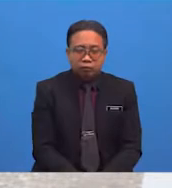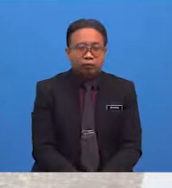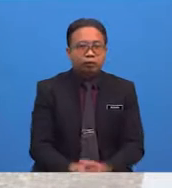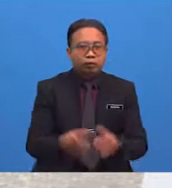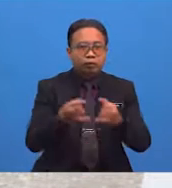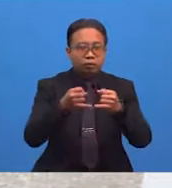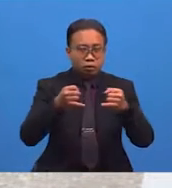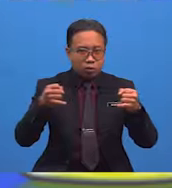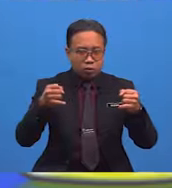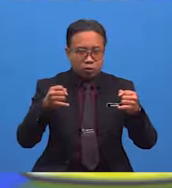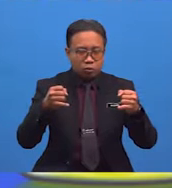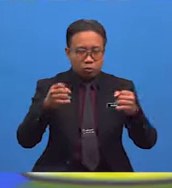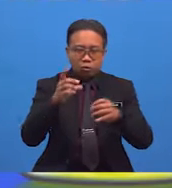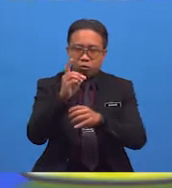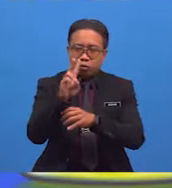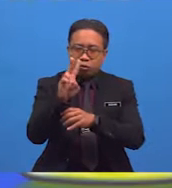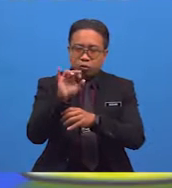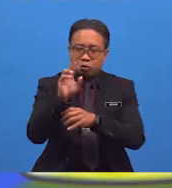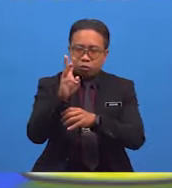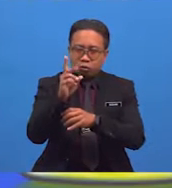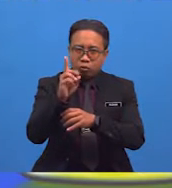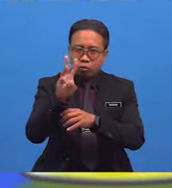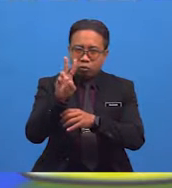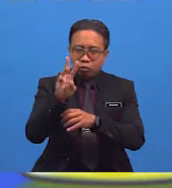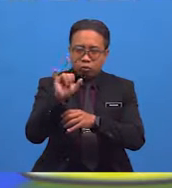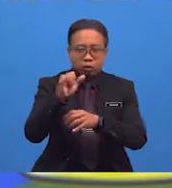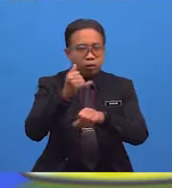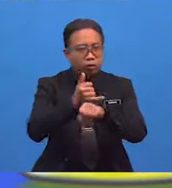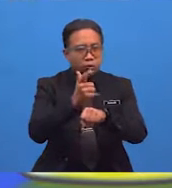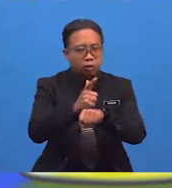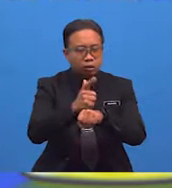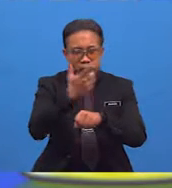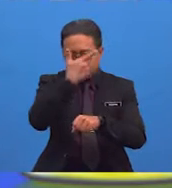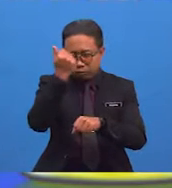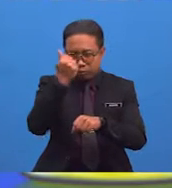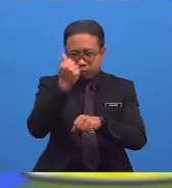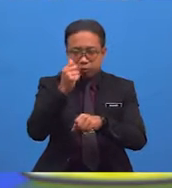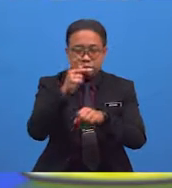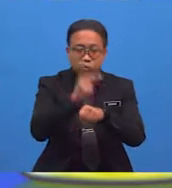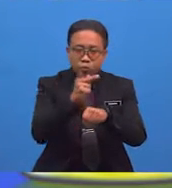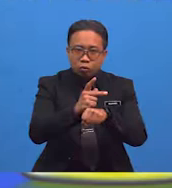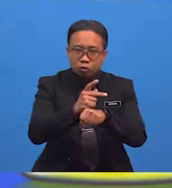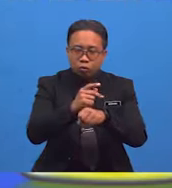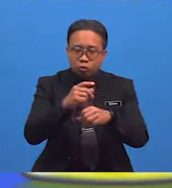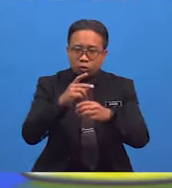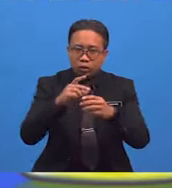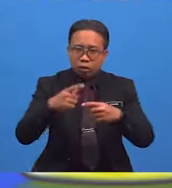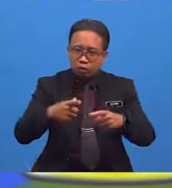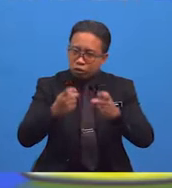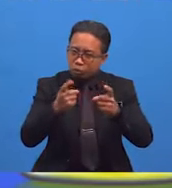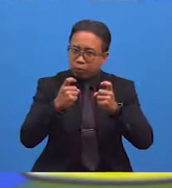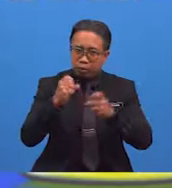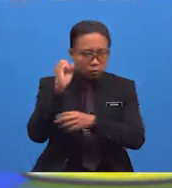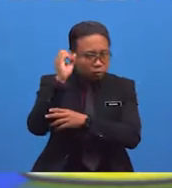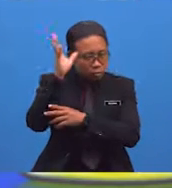Jalur dui logam ini membengkok kerana kuprum mengembang lebih cepat daripada besi.